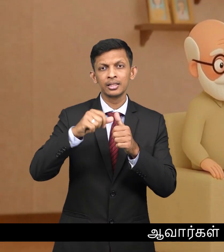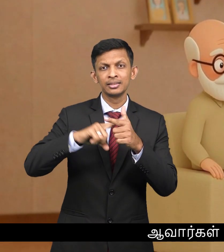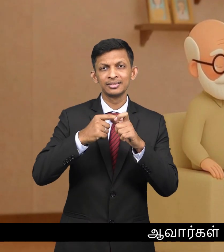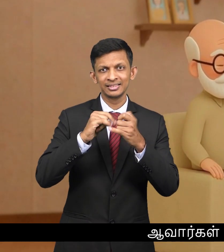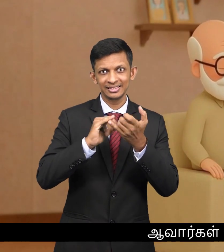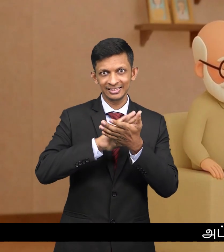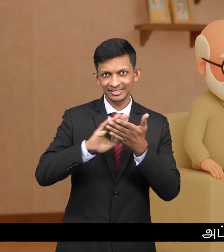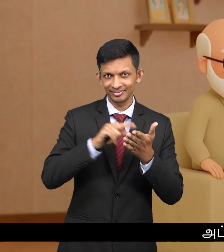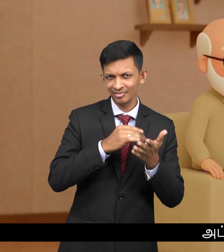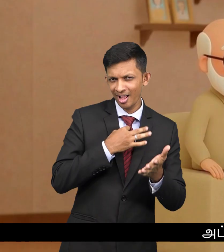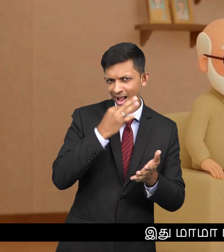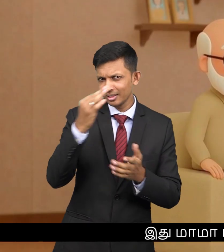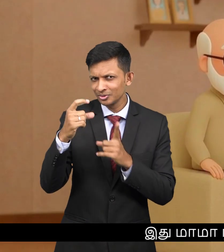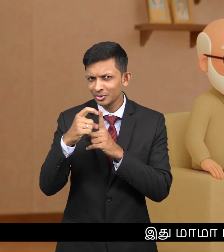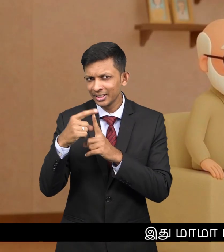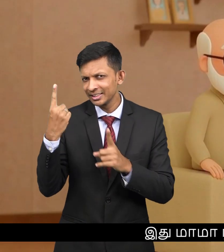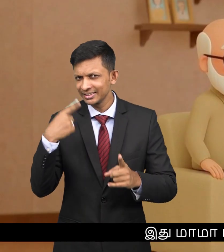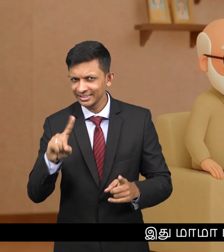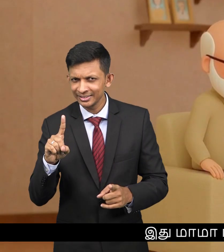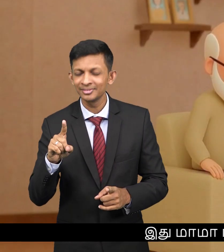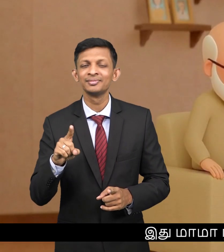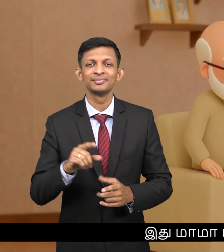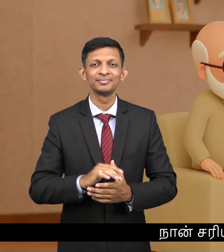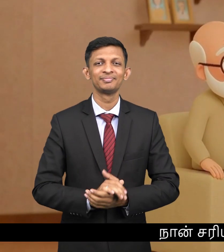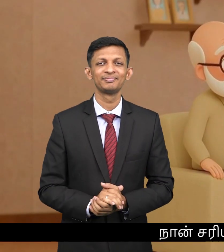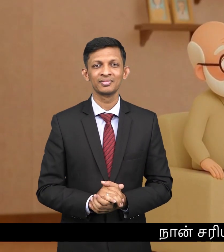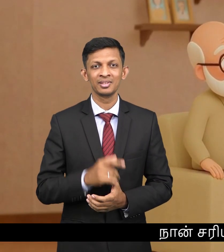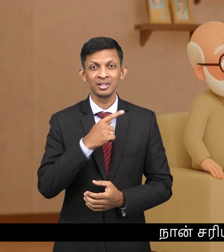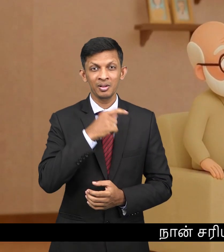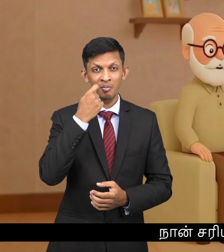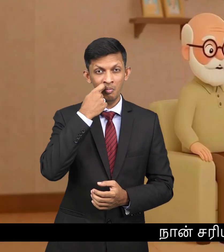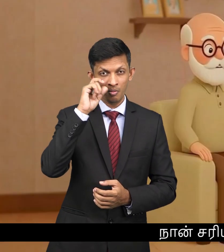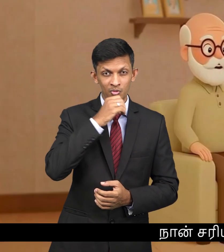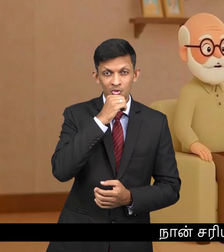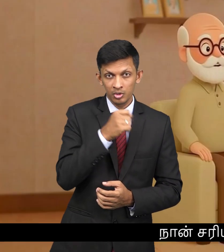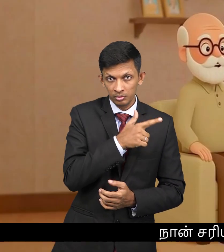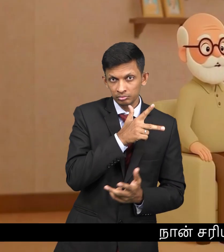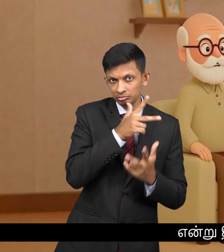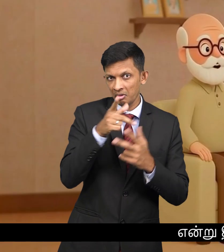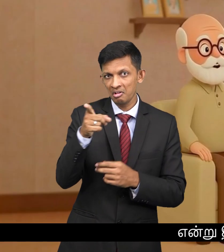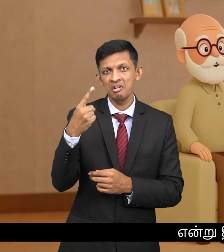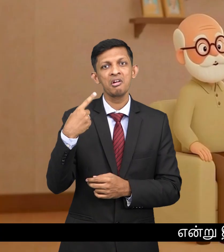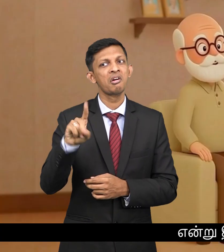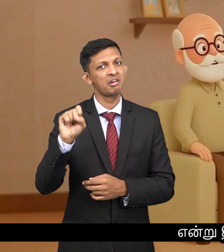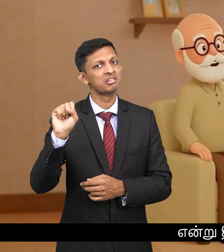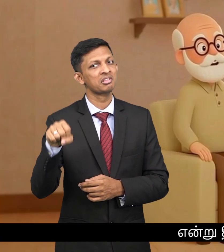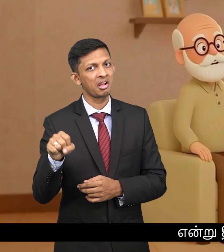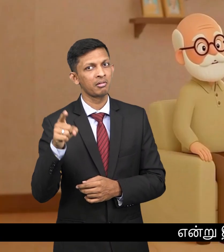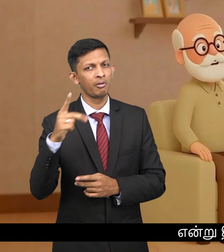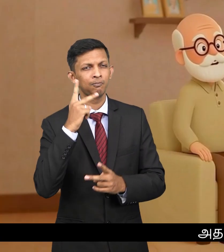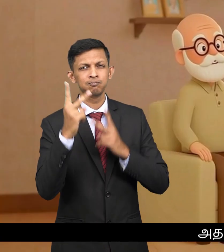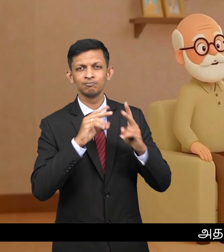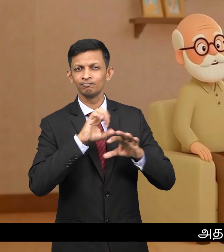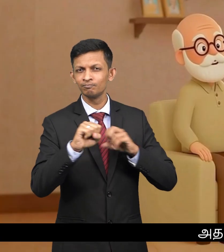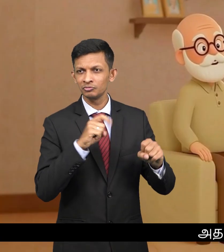என்றும் விளக்கினார். இது மாமா ராஜேஷ், நான் சரியா சொல்கிறேனா என்று தீபிகா